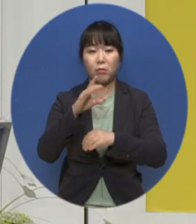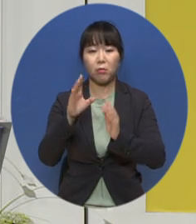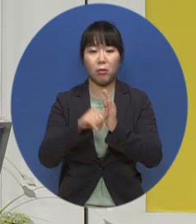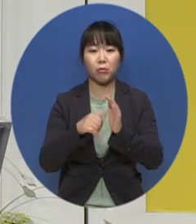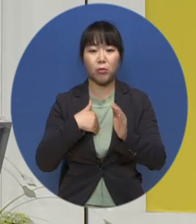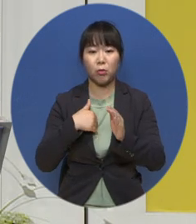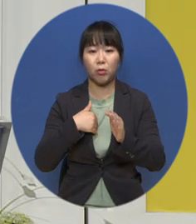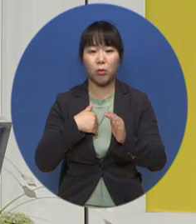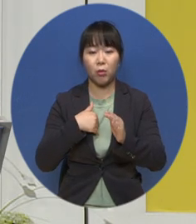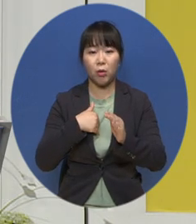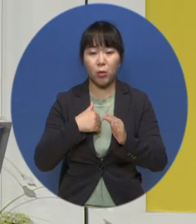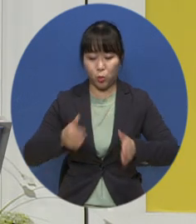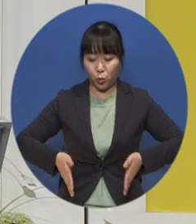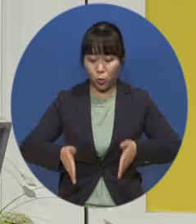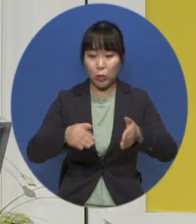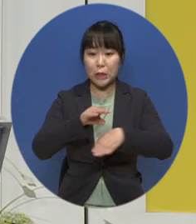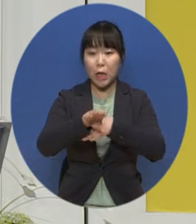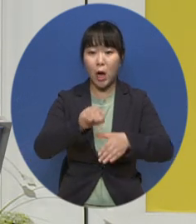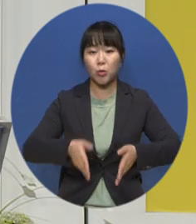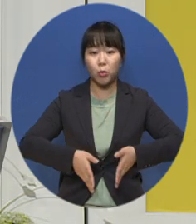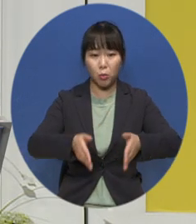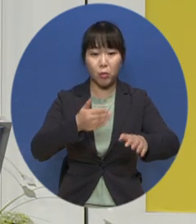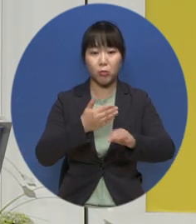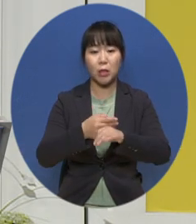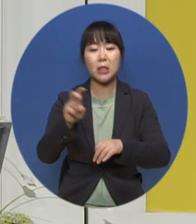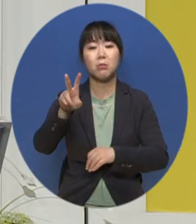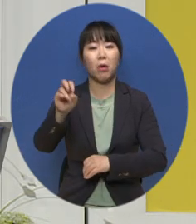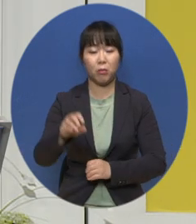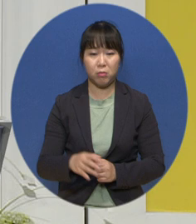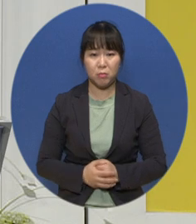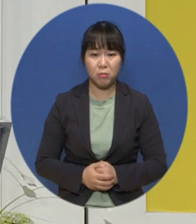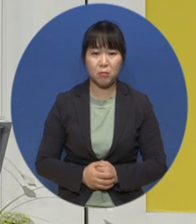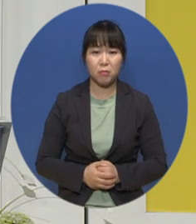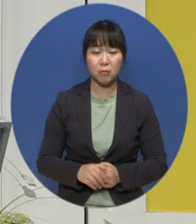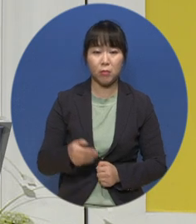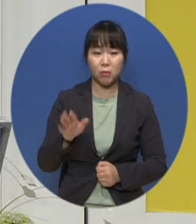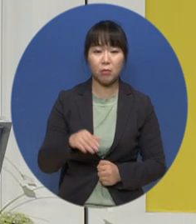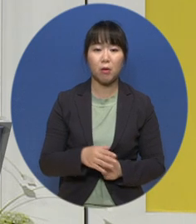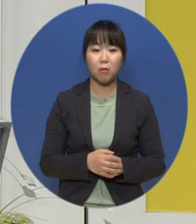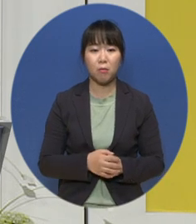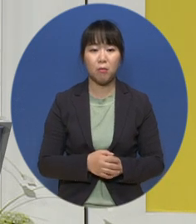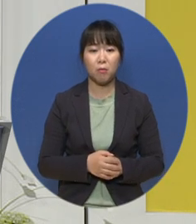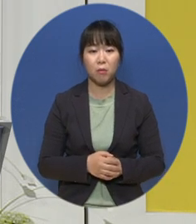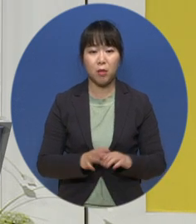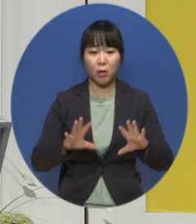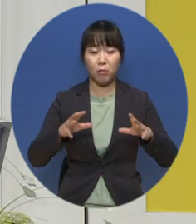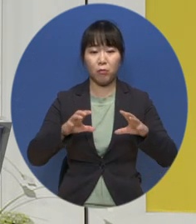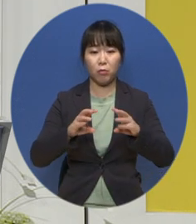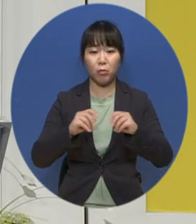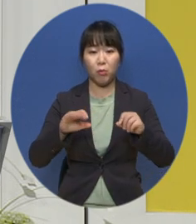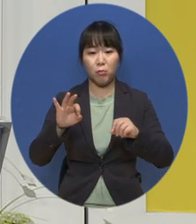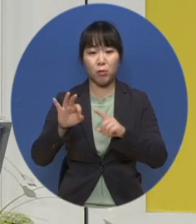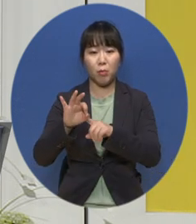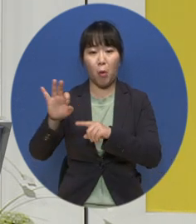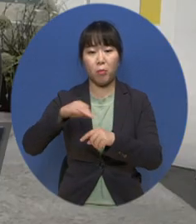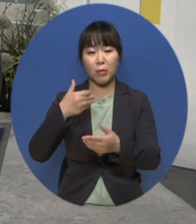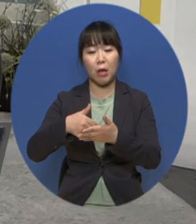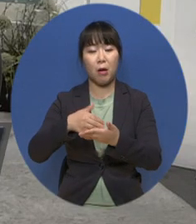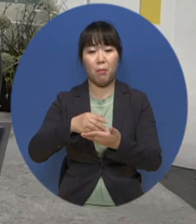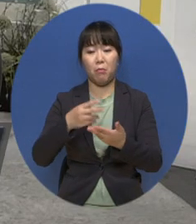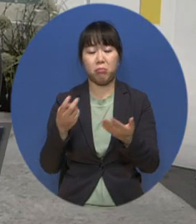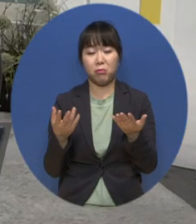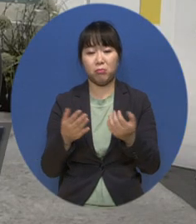당연히 돌아갑니다 돌아오면 벌금 20만원 입니다 그런데 우뚝 에서 벌금 한 일은 없죠 4 그